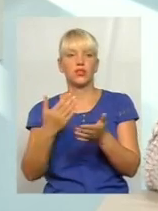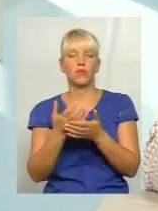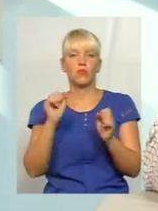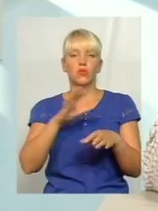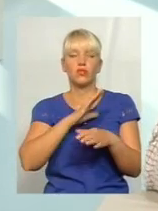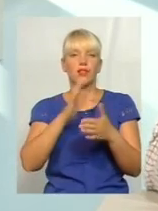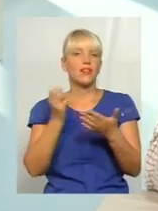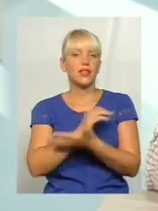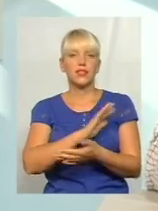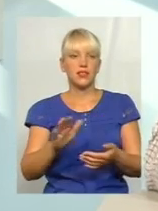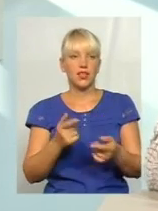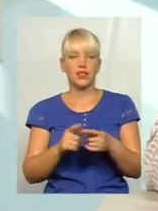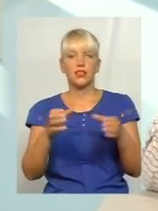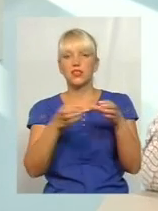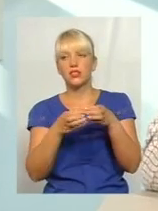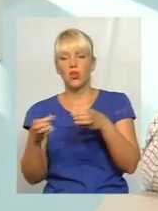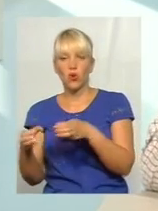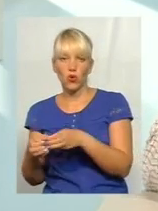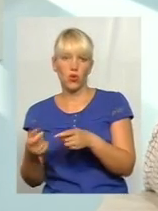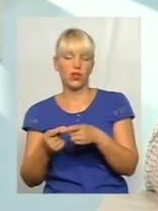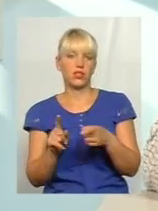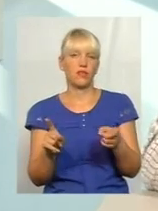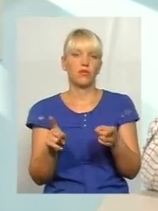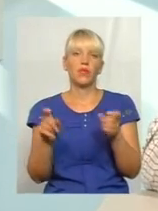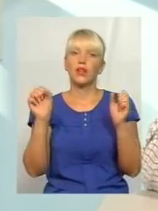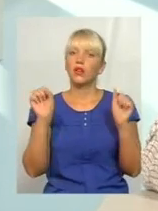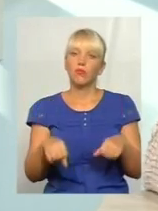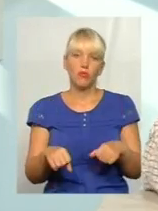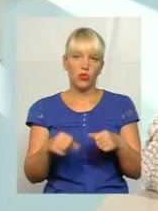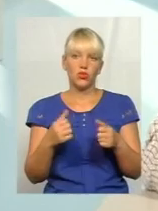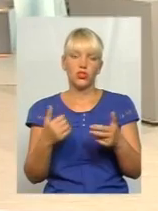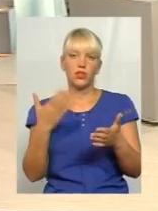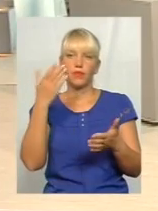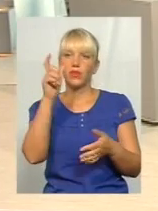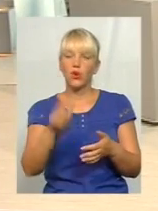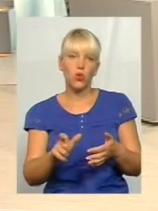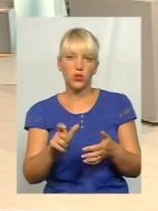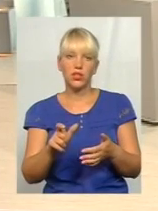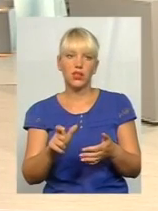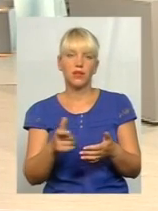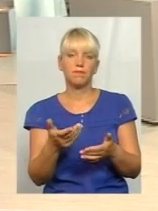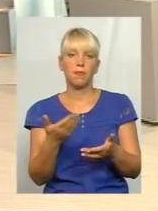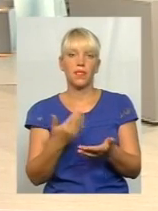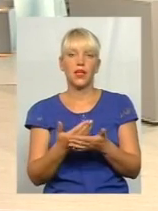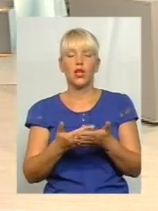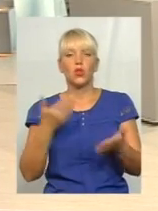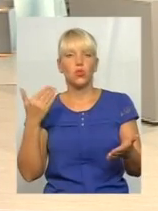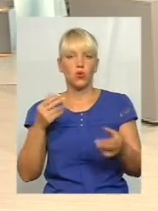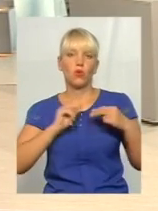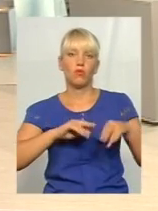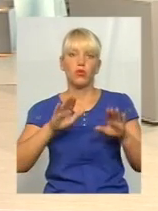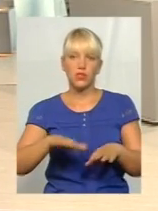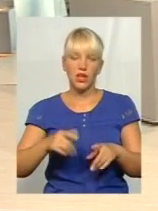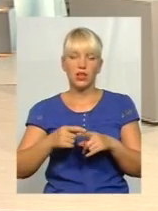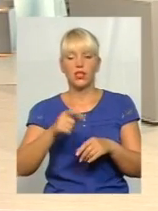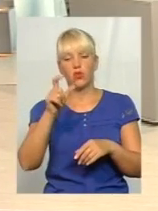знайти з колективом якоїсь мови так може людина скажемо буває таке що до посади вона по одному себе